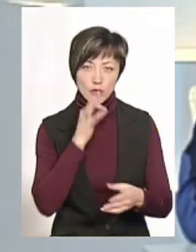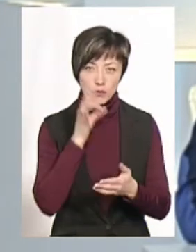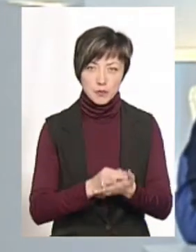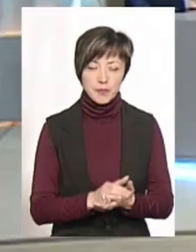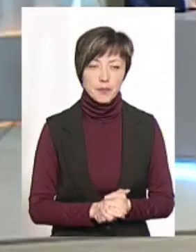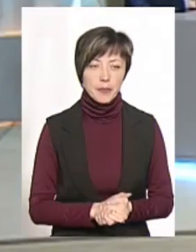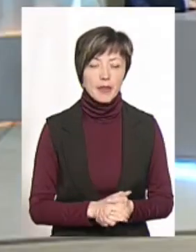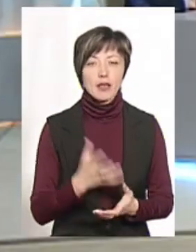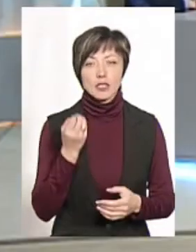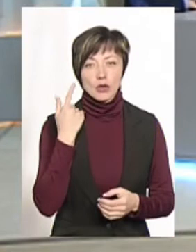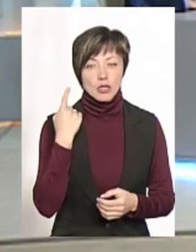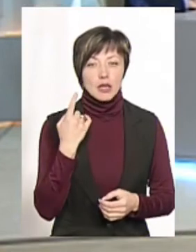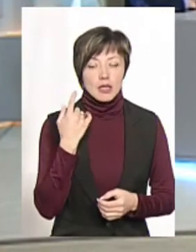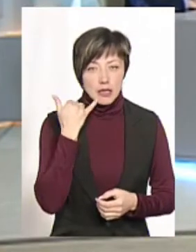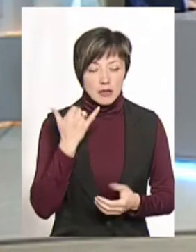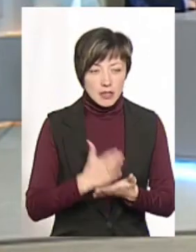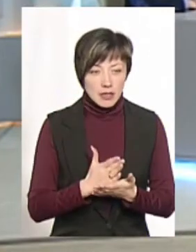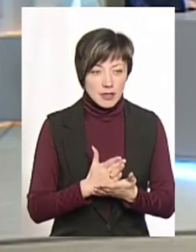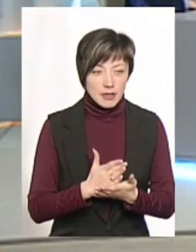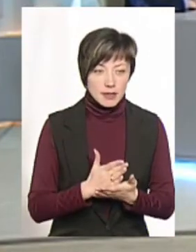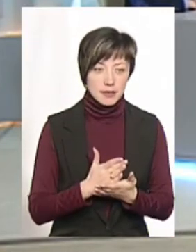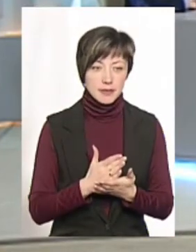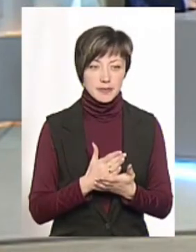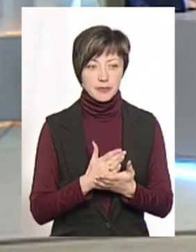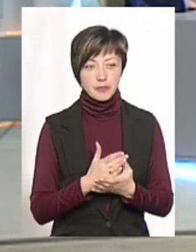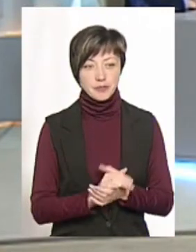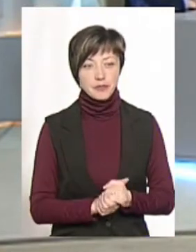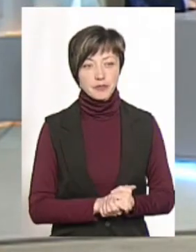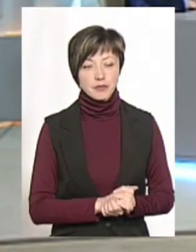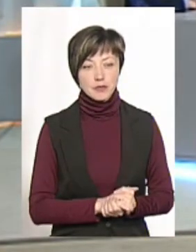відповідальність. Дякую вам. Маємо ще один телефонний дзвінок.